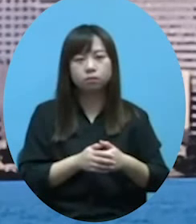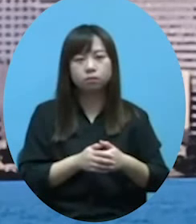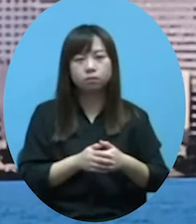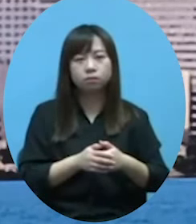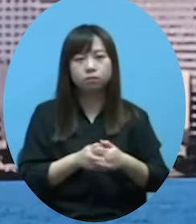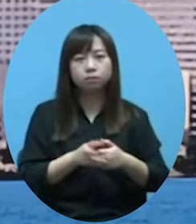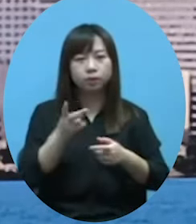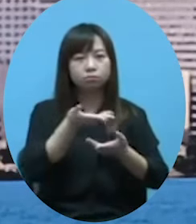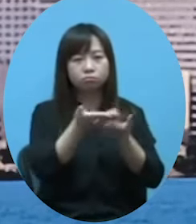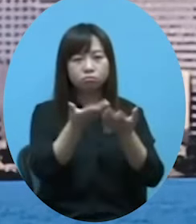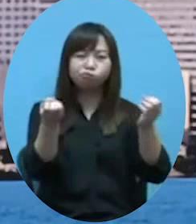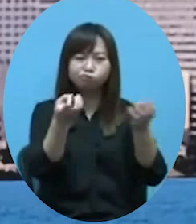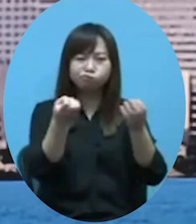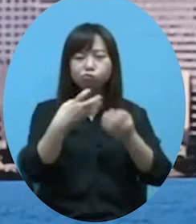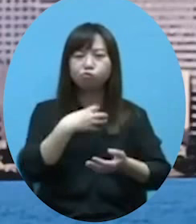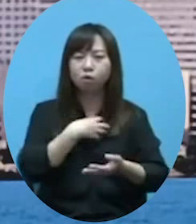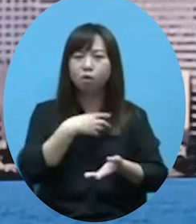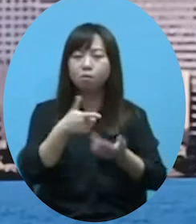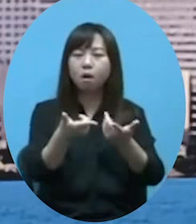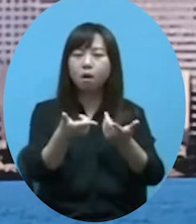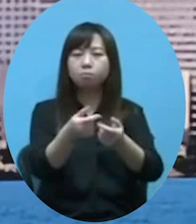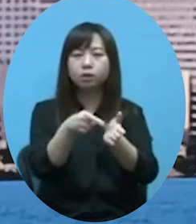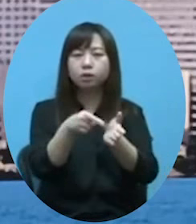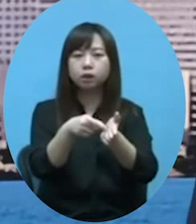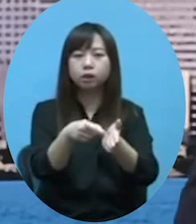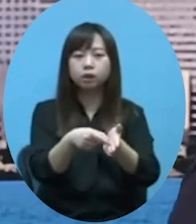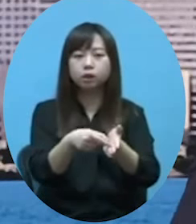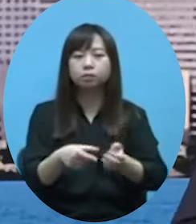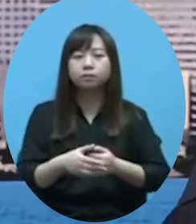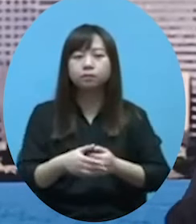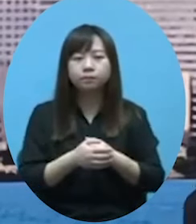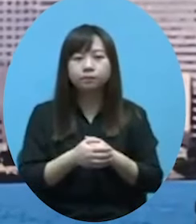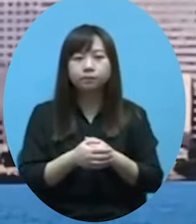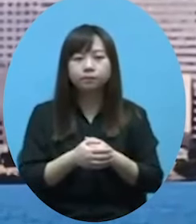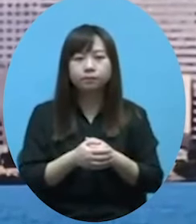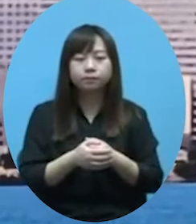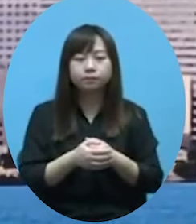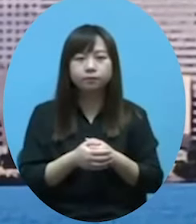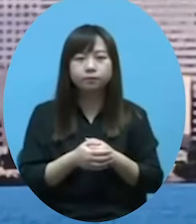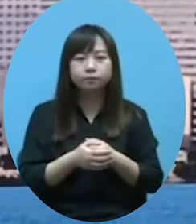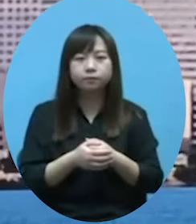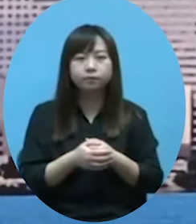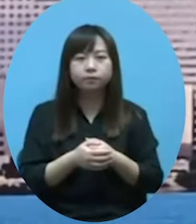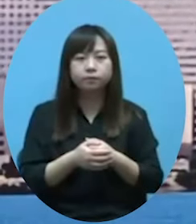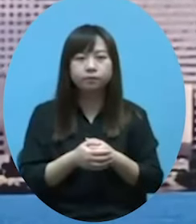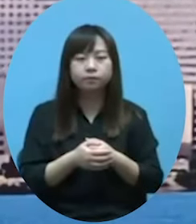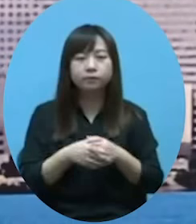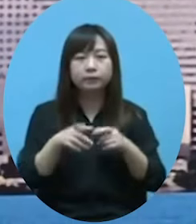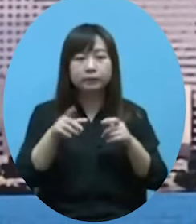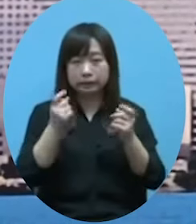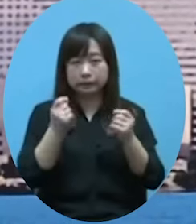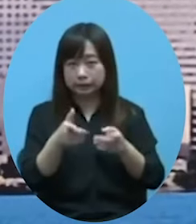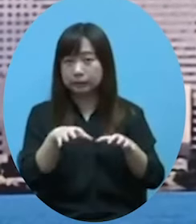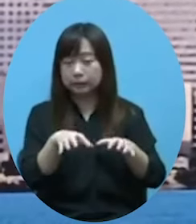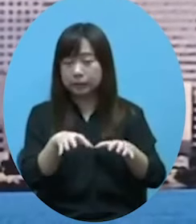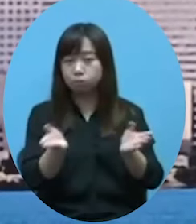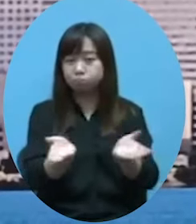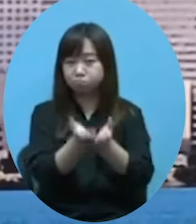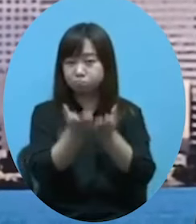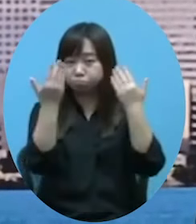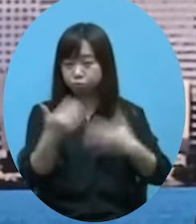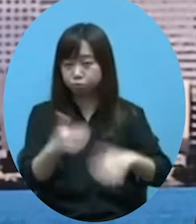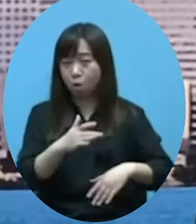大家討論過呢就發覺這個是比較適合的是的那它是否確診了還是不應該用確